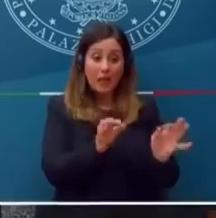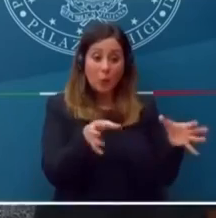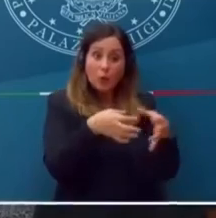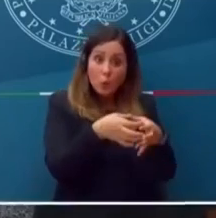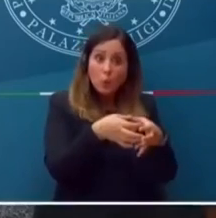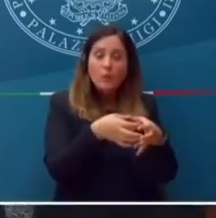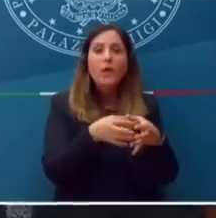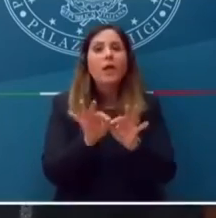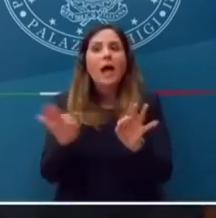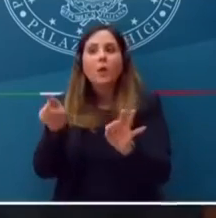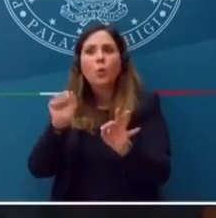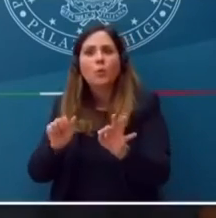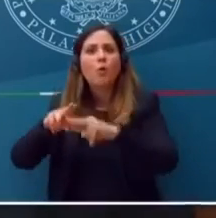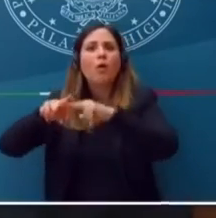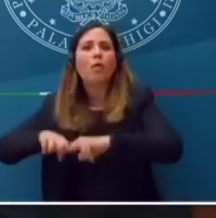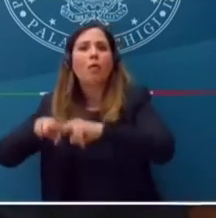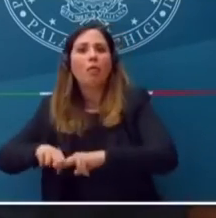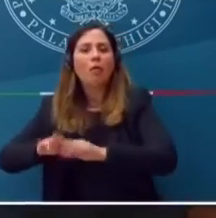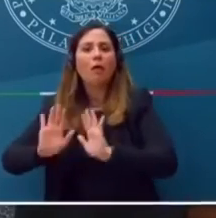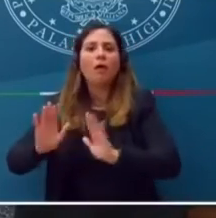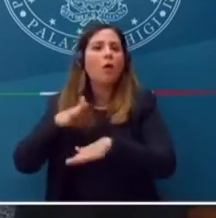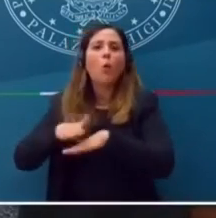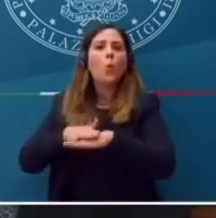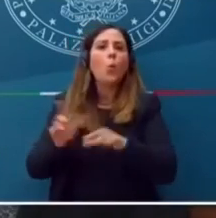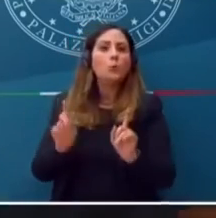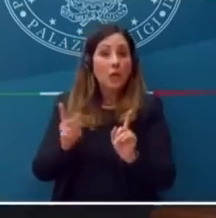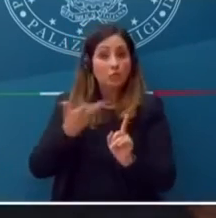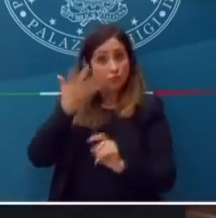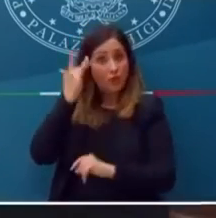AstraZeneca rimangano nei frighi, rimangano inutilizzate. Grazie.